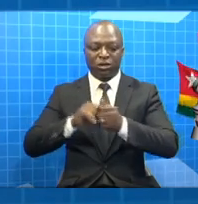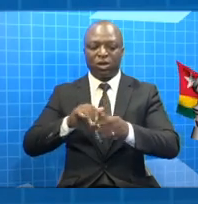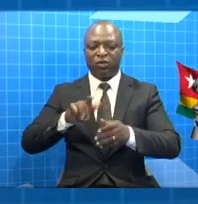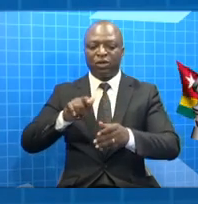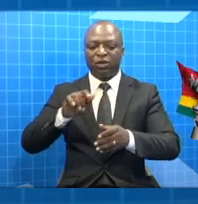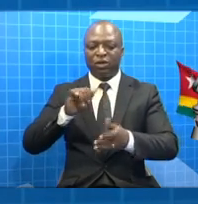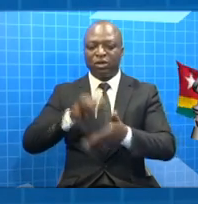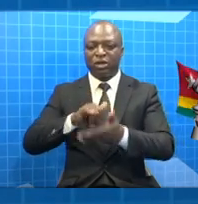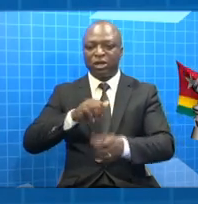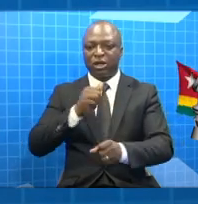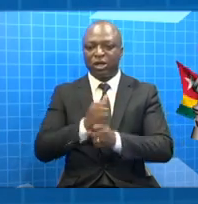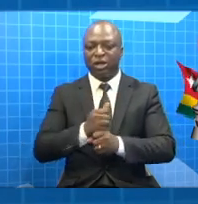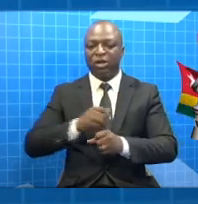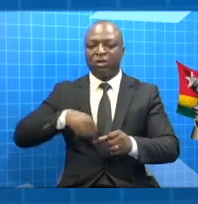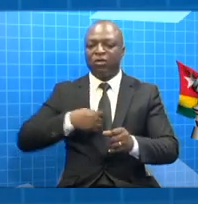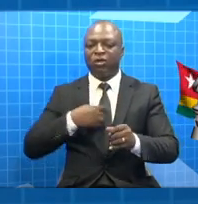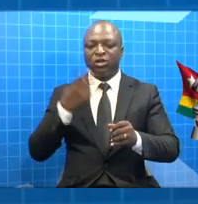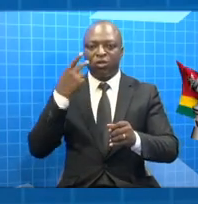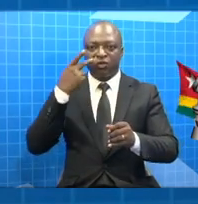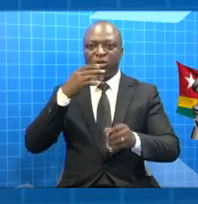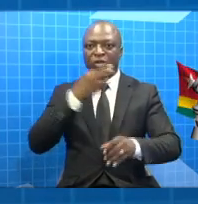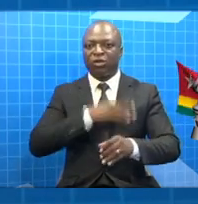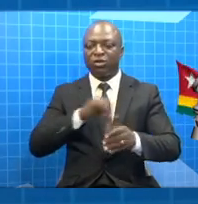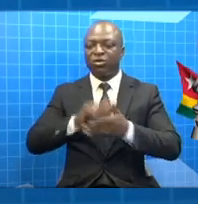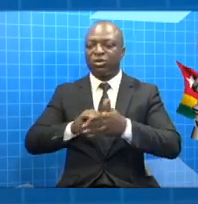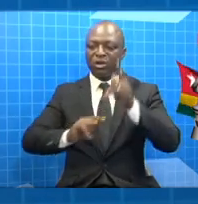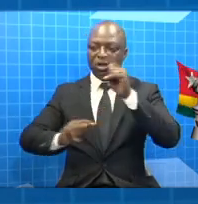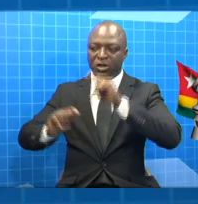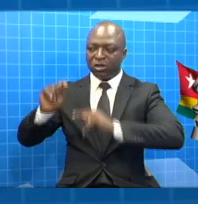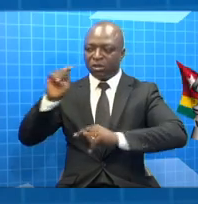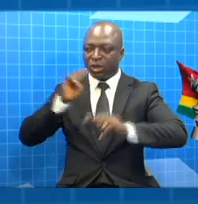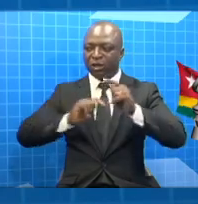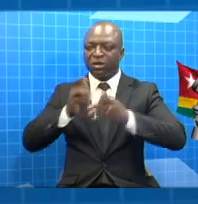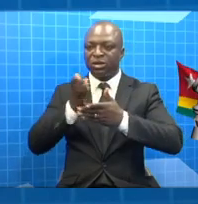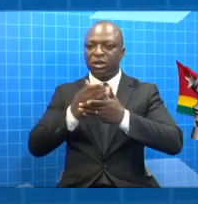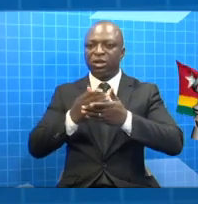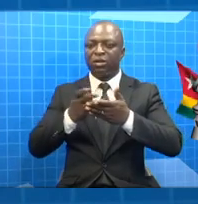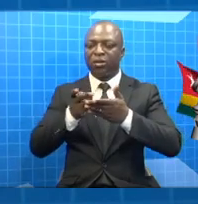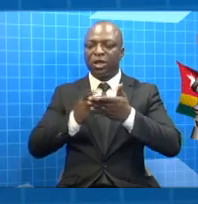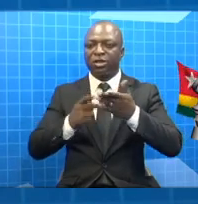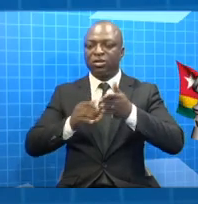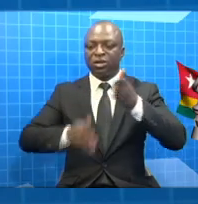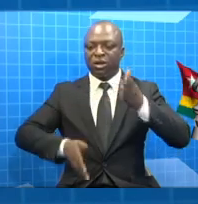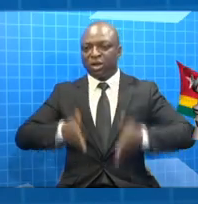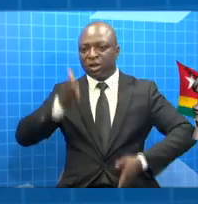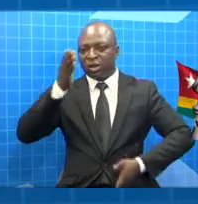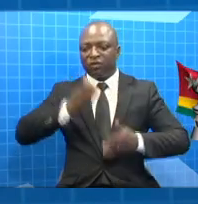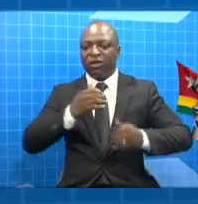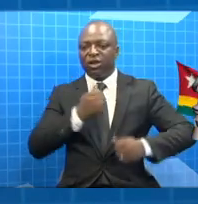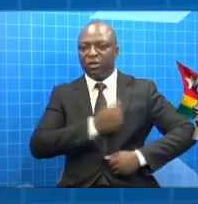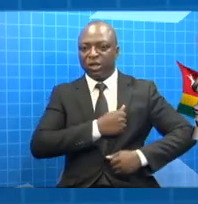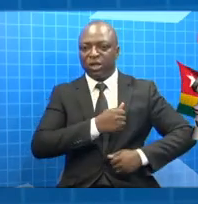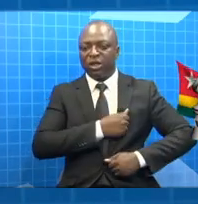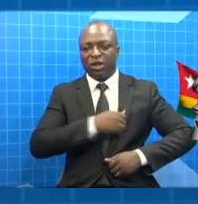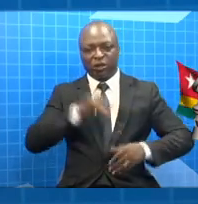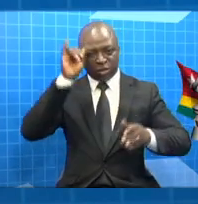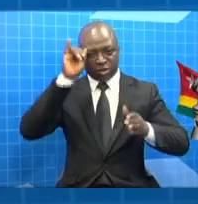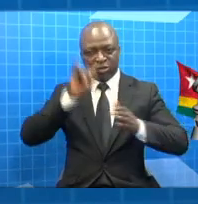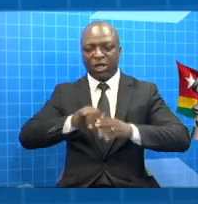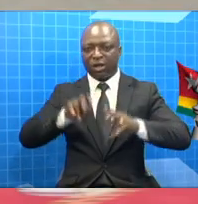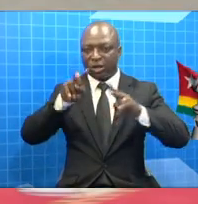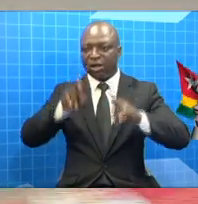année. Nous vous laissons profiter du spectacle des extraits du défilé militaire commenté par Ekwe